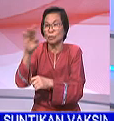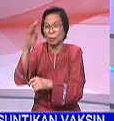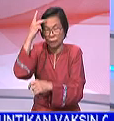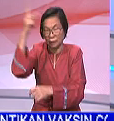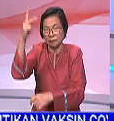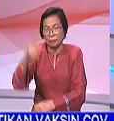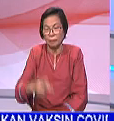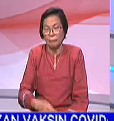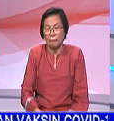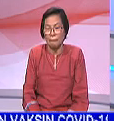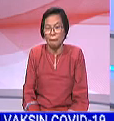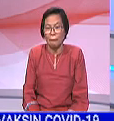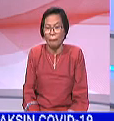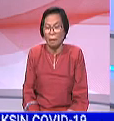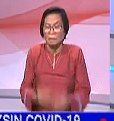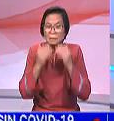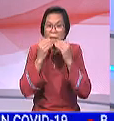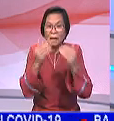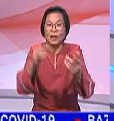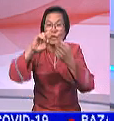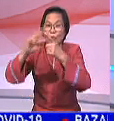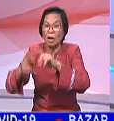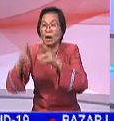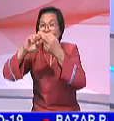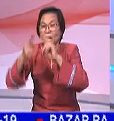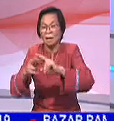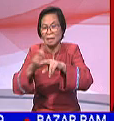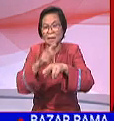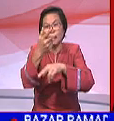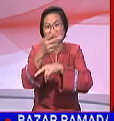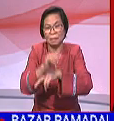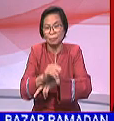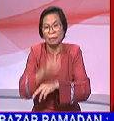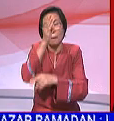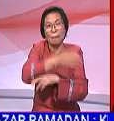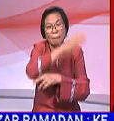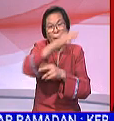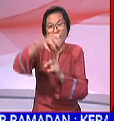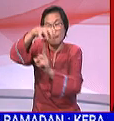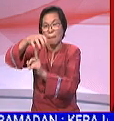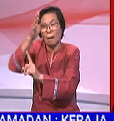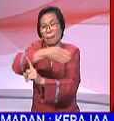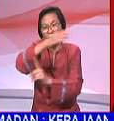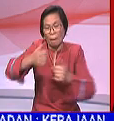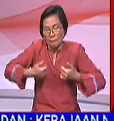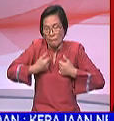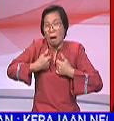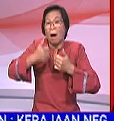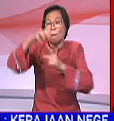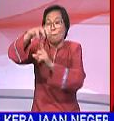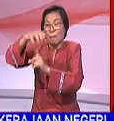Azidi. Baik, terima kasih rakan setugas di Studio Angkasa Puri. Pembatalan Bazar Ramadan dan Aidilfitri itu